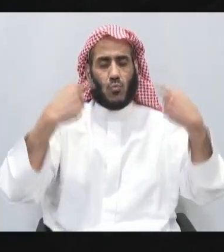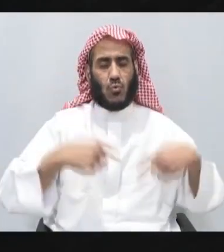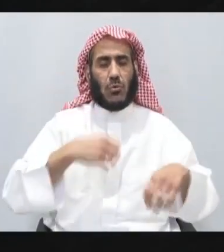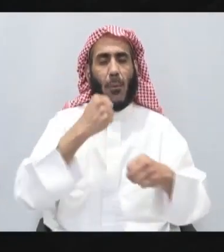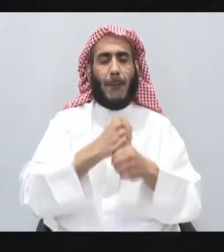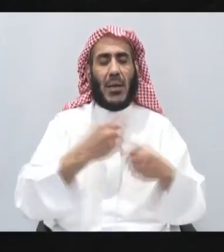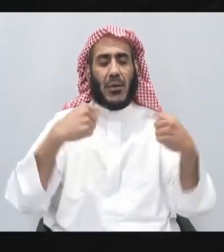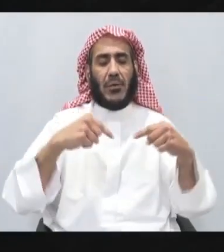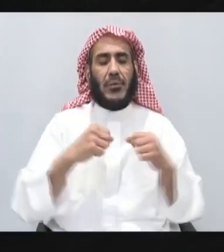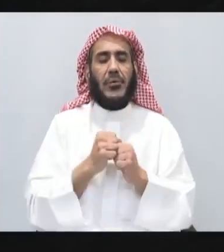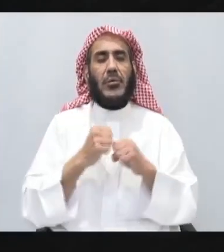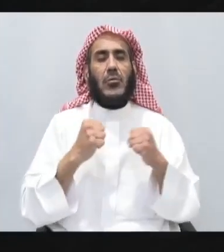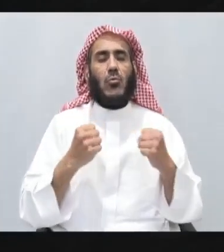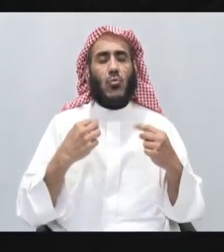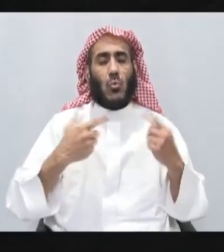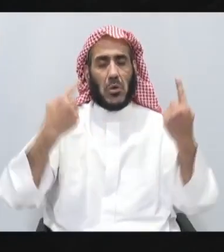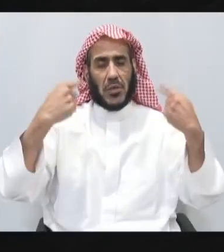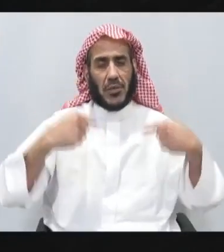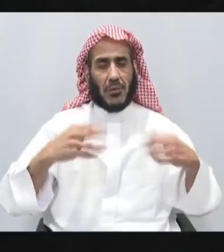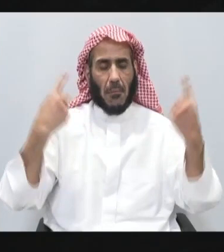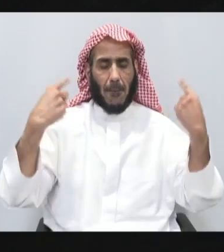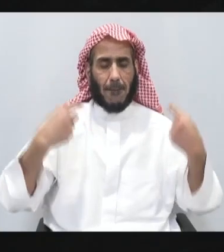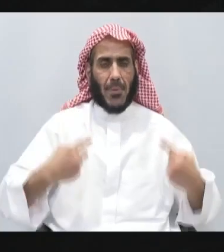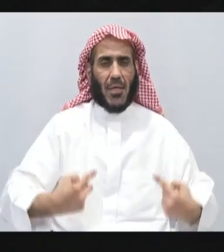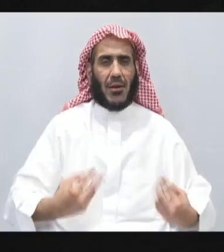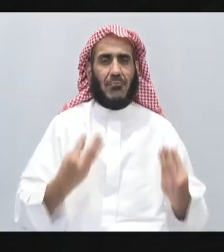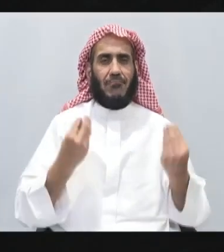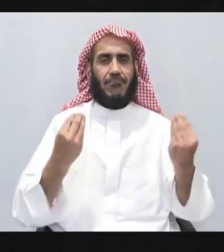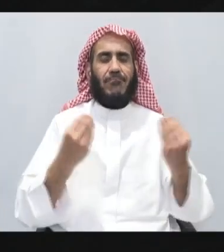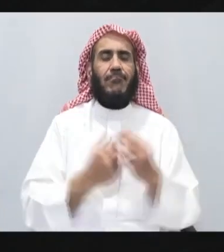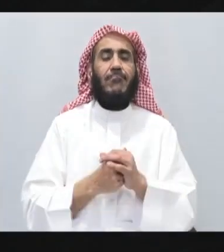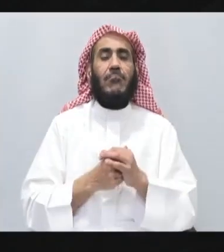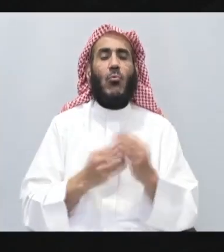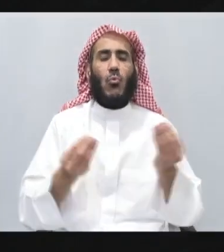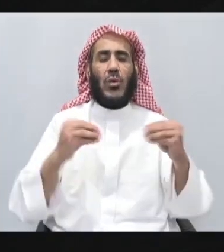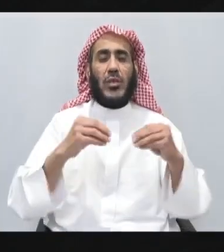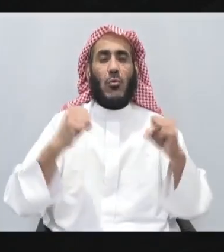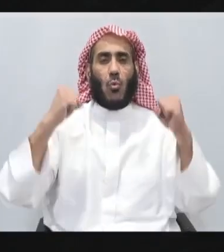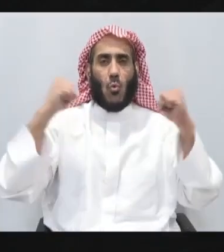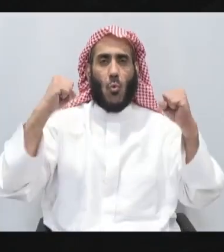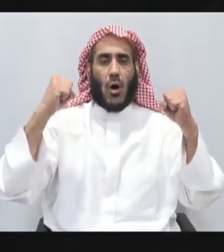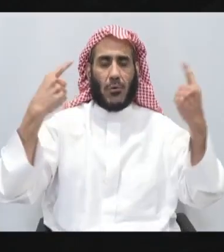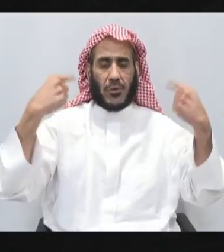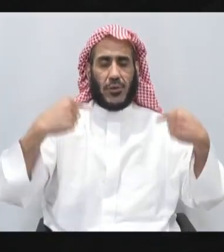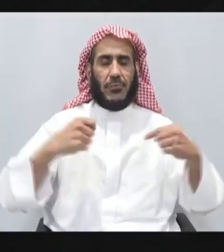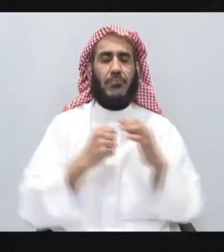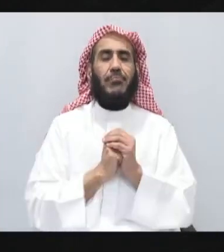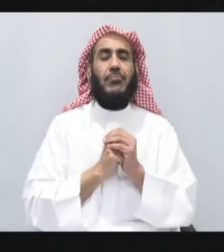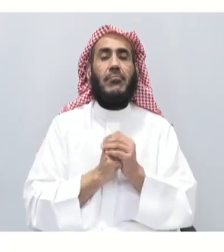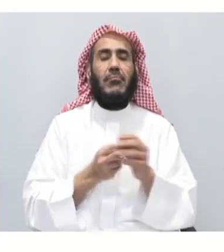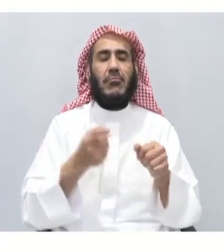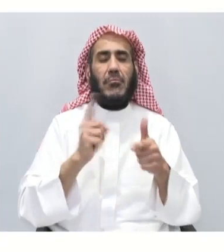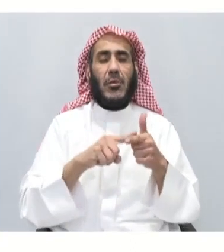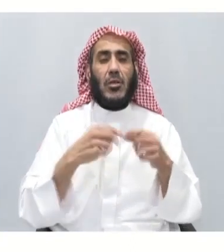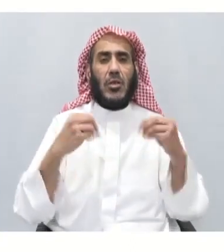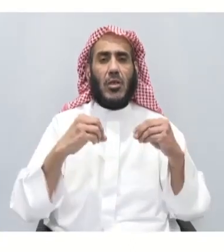والبدنيه كذلك تحسن المظهر الخارجي للجسم وايضا تزيد القوه الجسديه كذلك